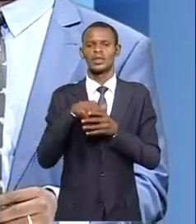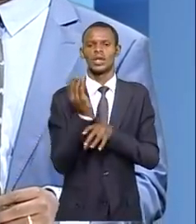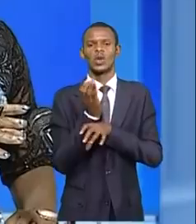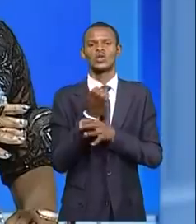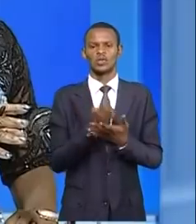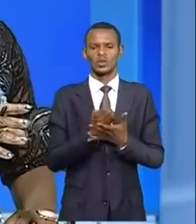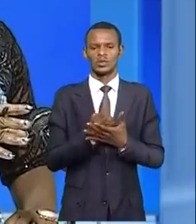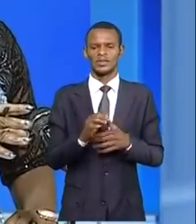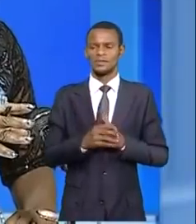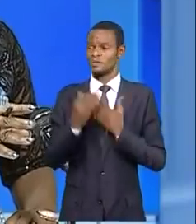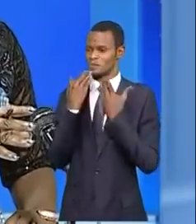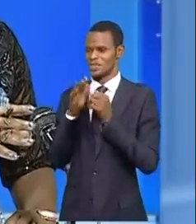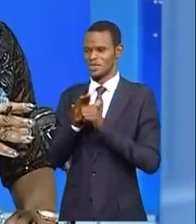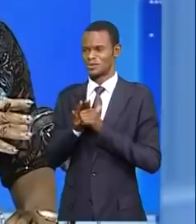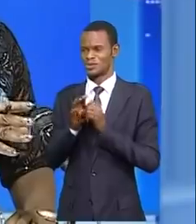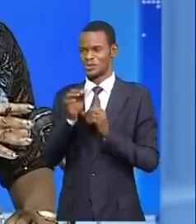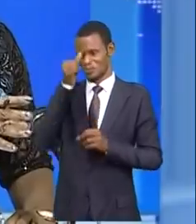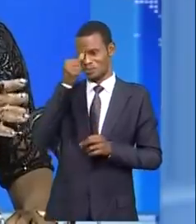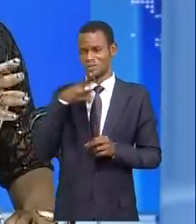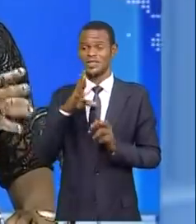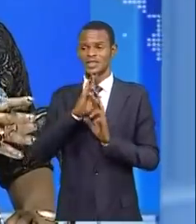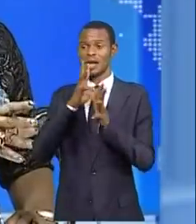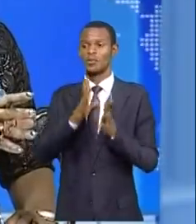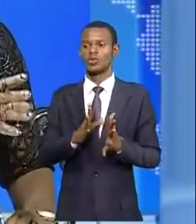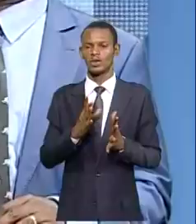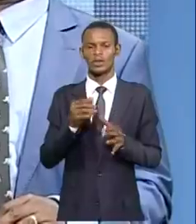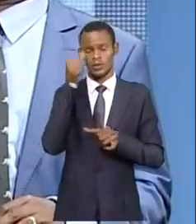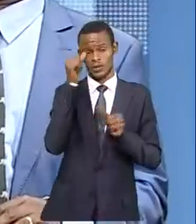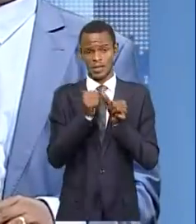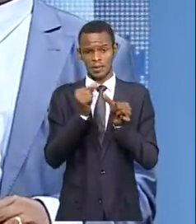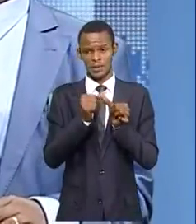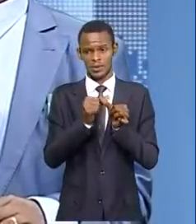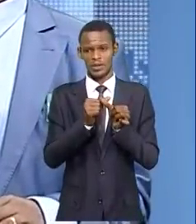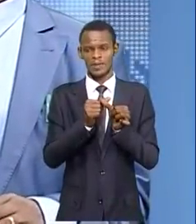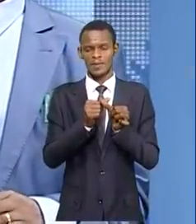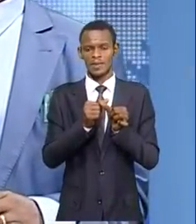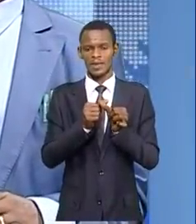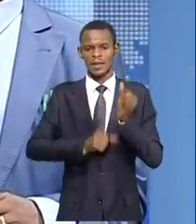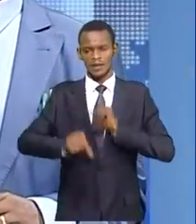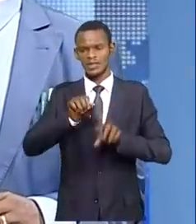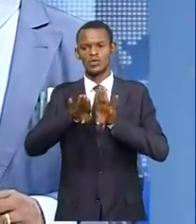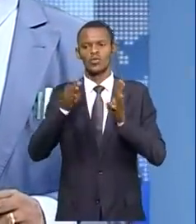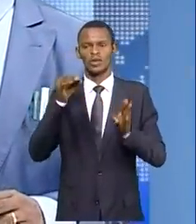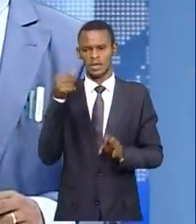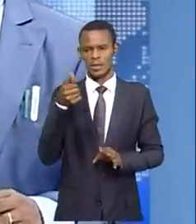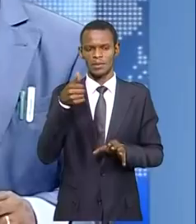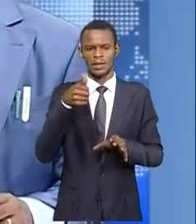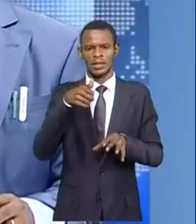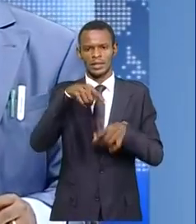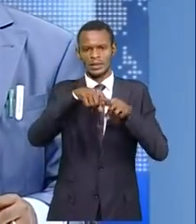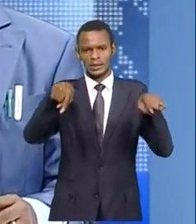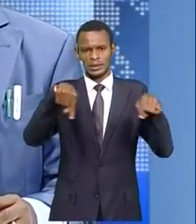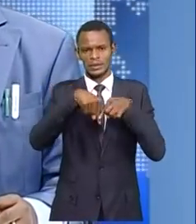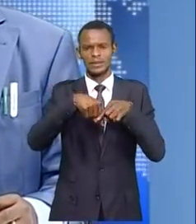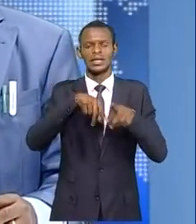merci mais c'est le rapporteur nous rappelons que la session s'ouvre demain ce sera dans la salle l'astral dix spectacles ouverts les dits